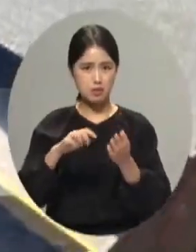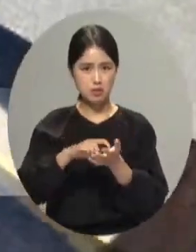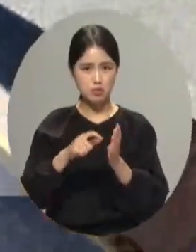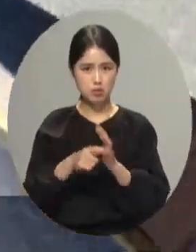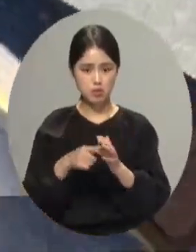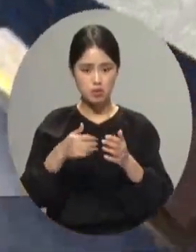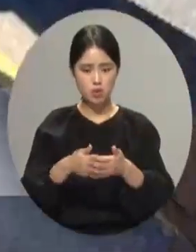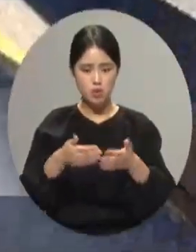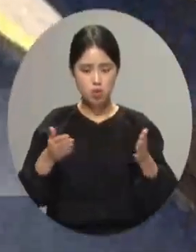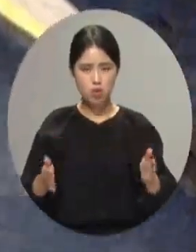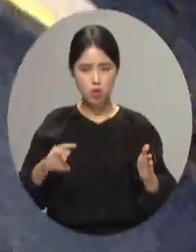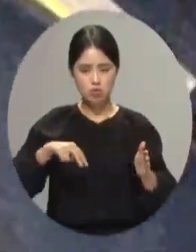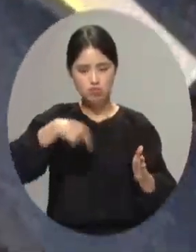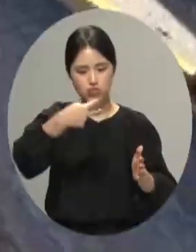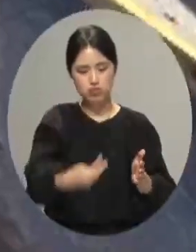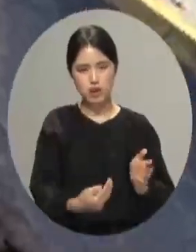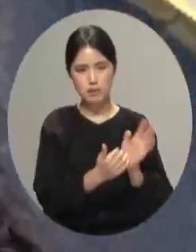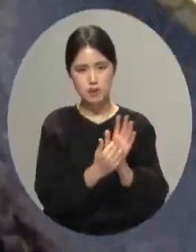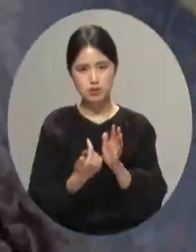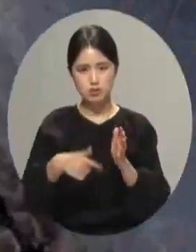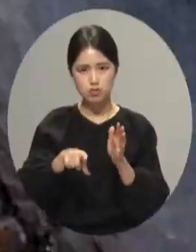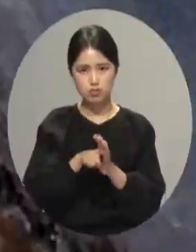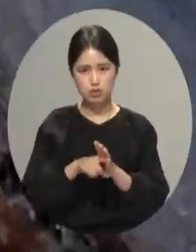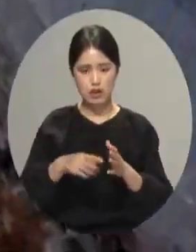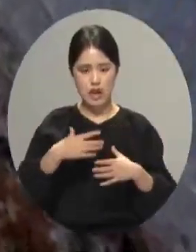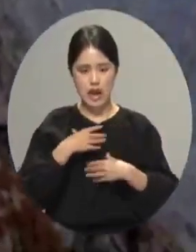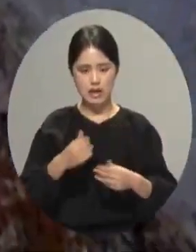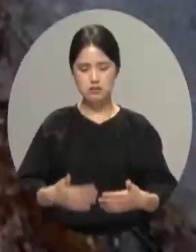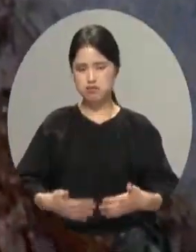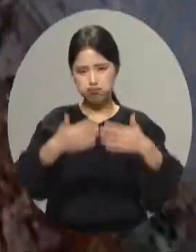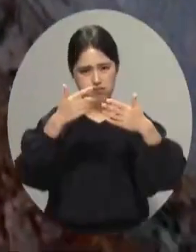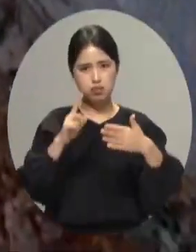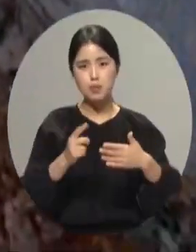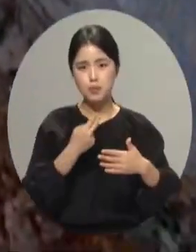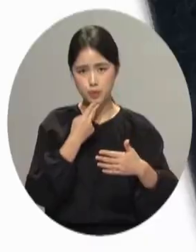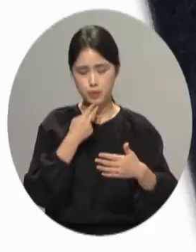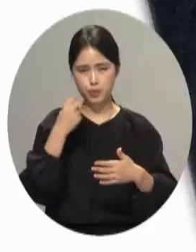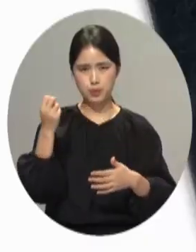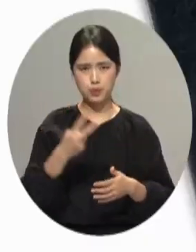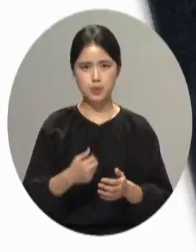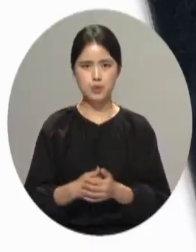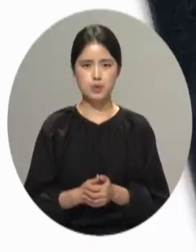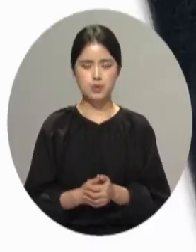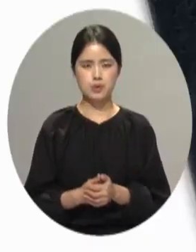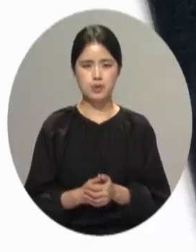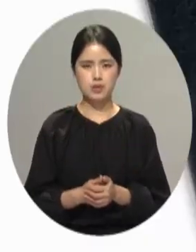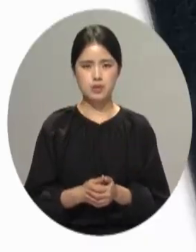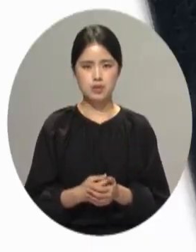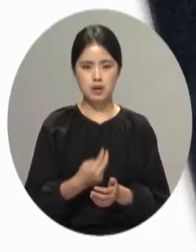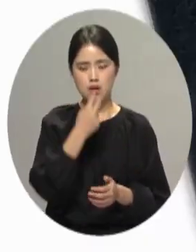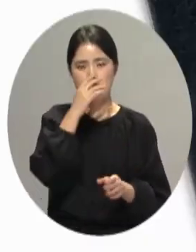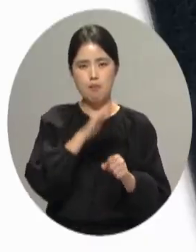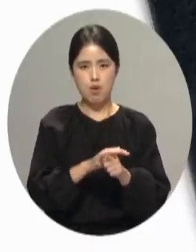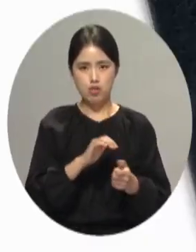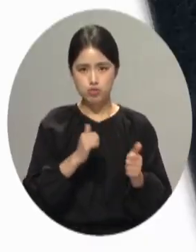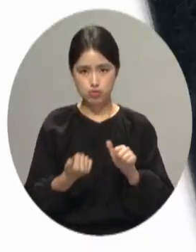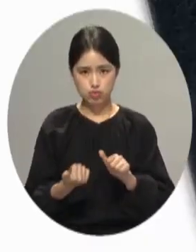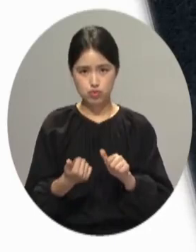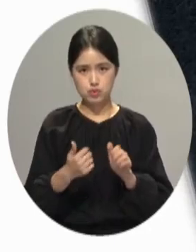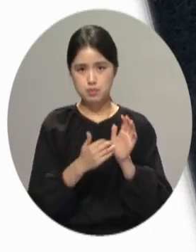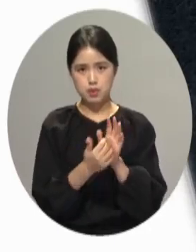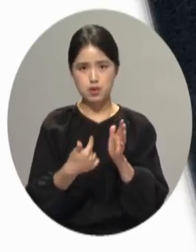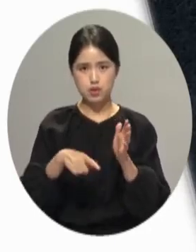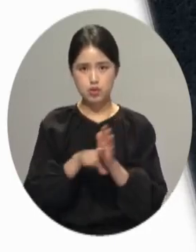작업 공간에 추락 방지를 위한 안전대 부착 설비도 설치되지 않았고 질식 사고를 방지하기 위해 밀폐 공간의